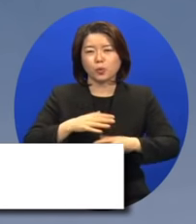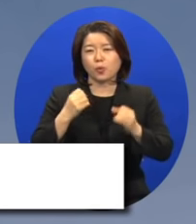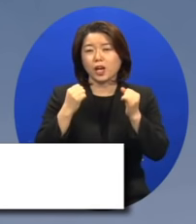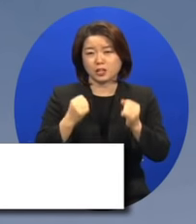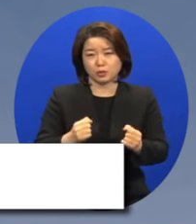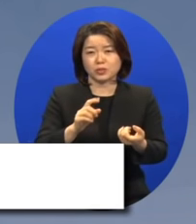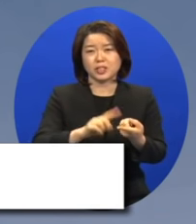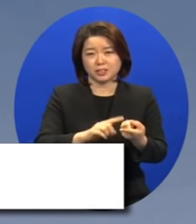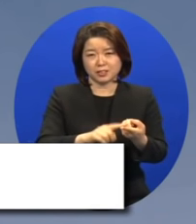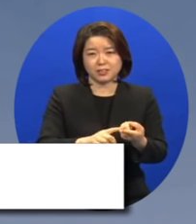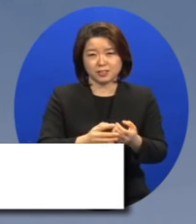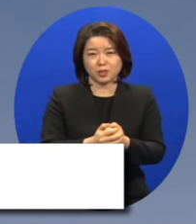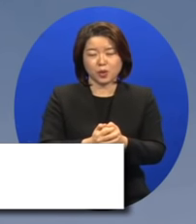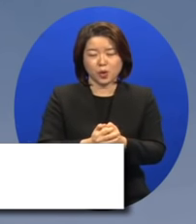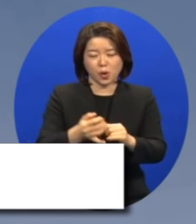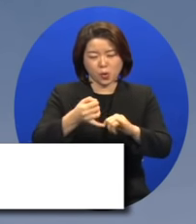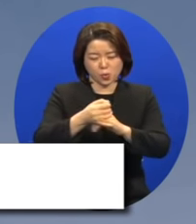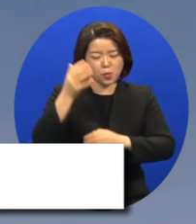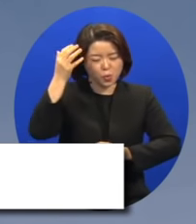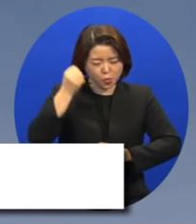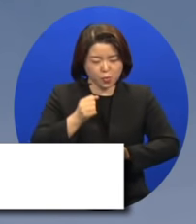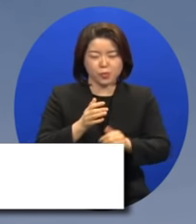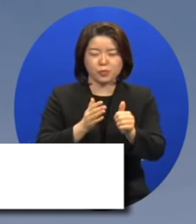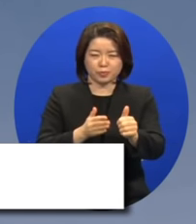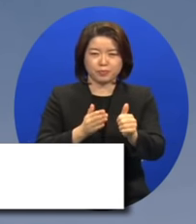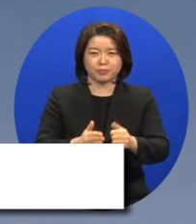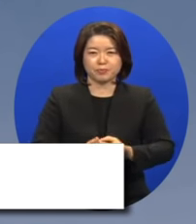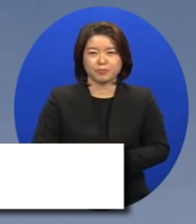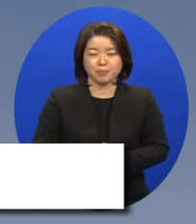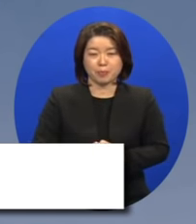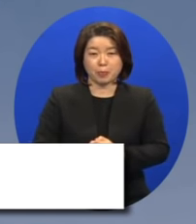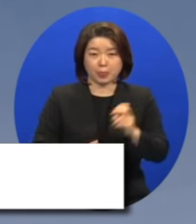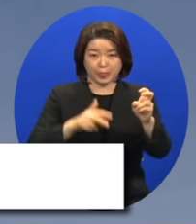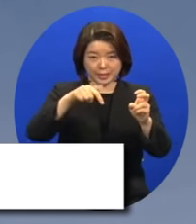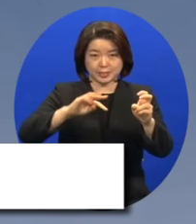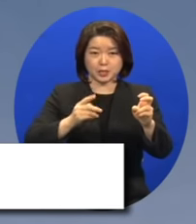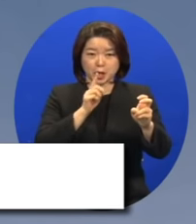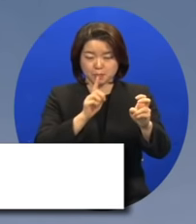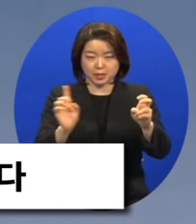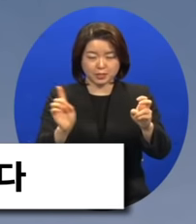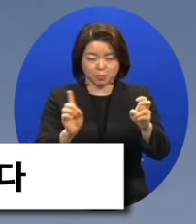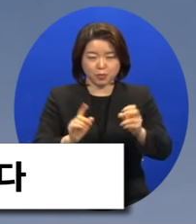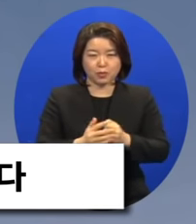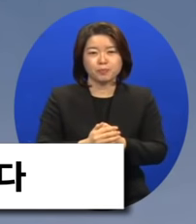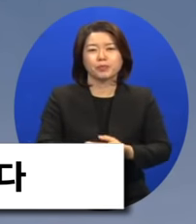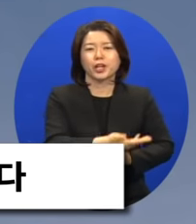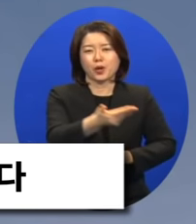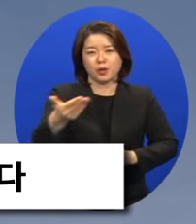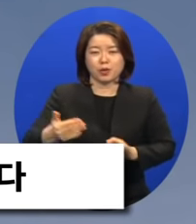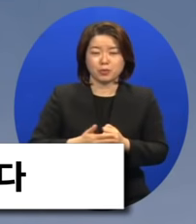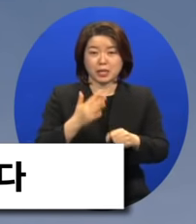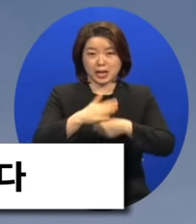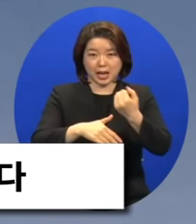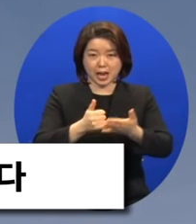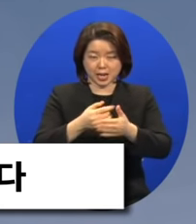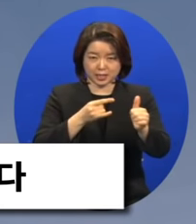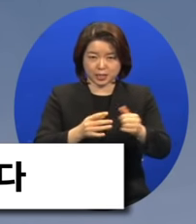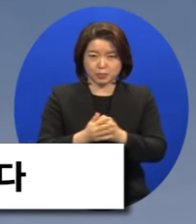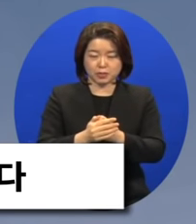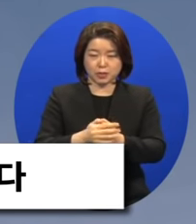항상명심해야합니다 .20절은이렇게말합니다.여러분은 하나님